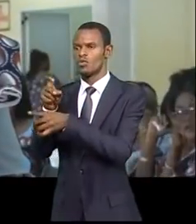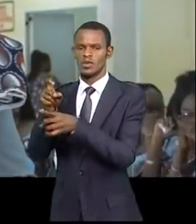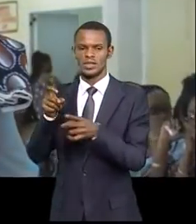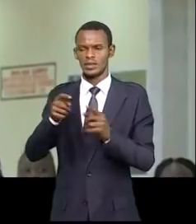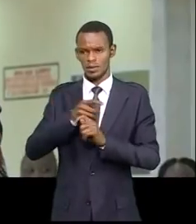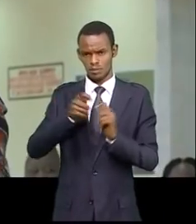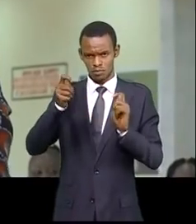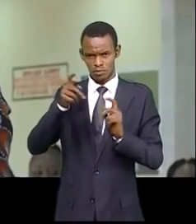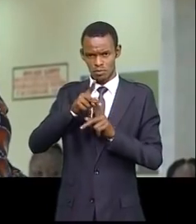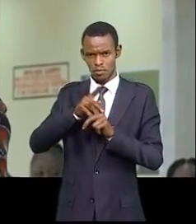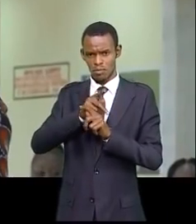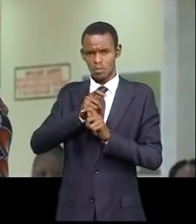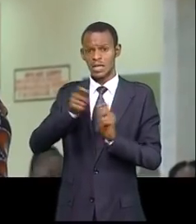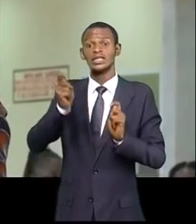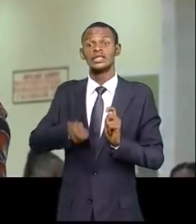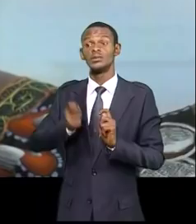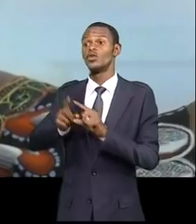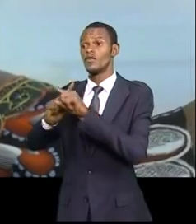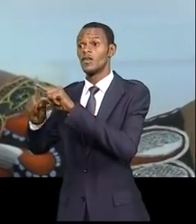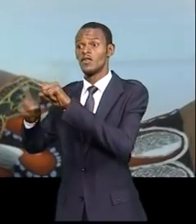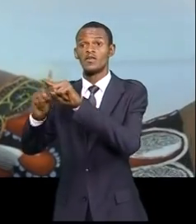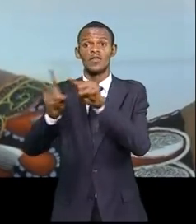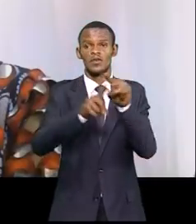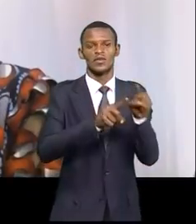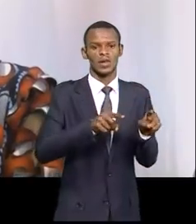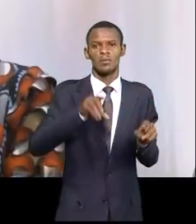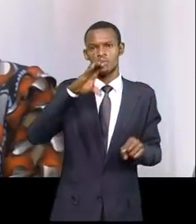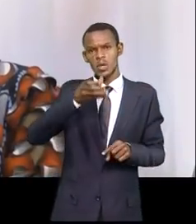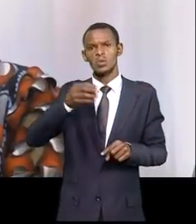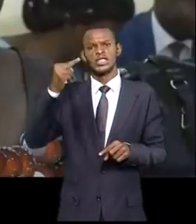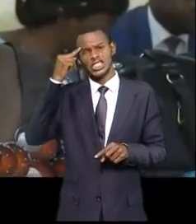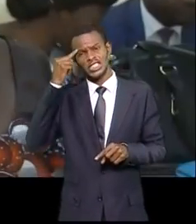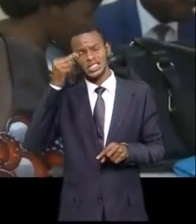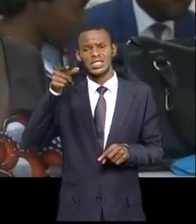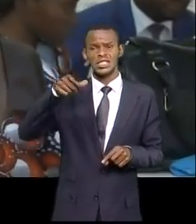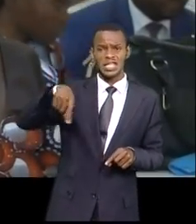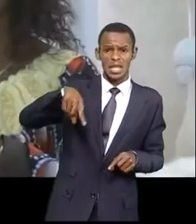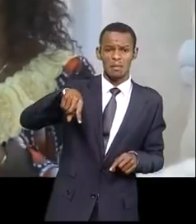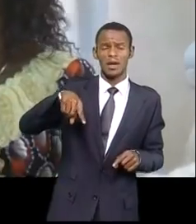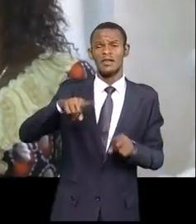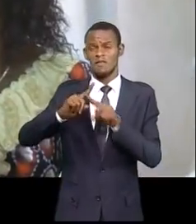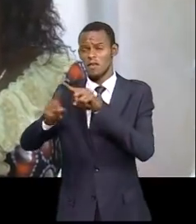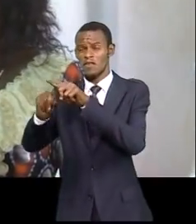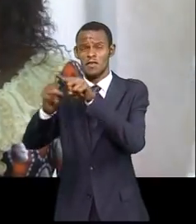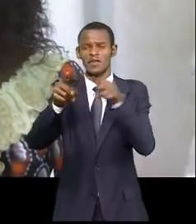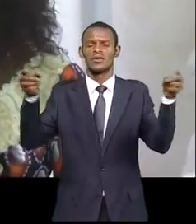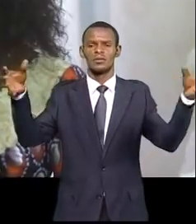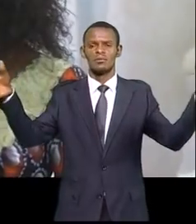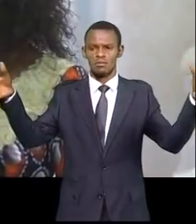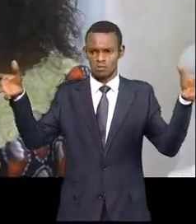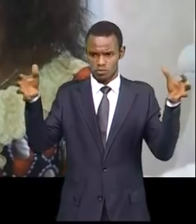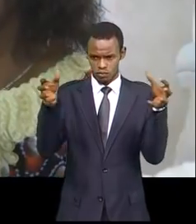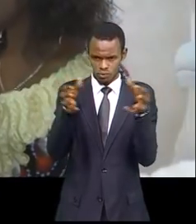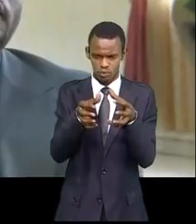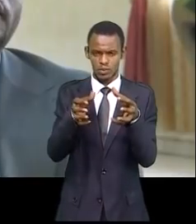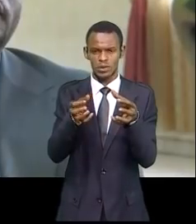ainsi que du parquet près les tribunaux des lemba matete n'djili et king cole et ces femmes magistrats du ressort des maths était au nombre des 40